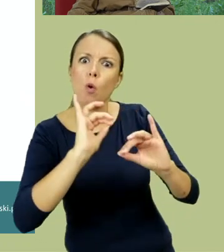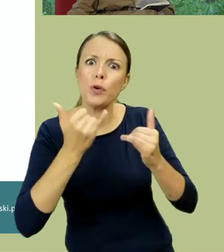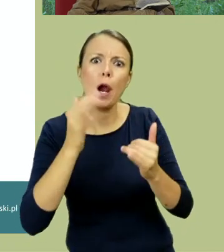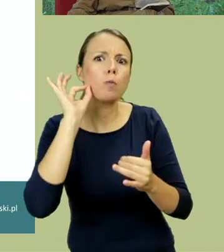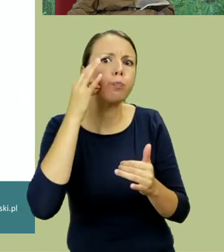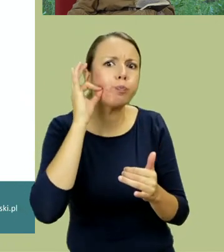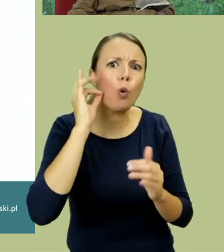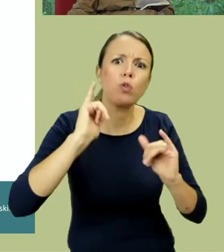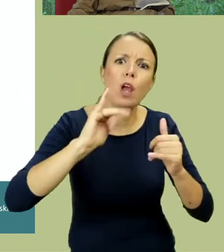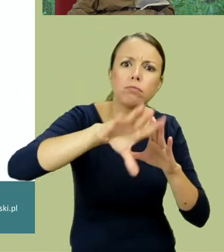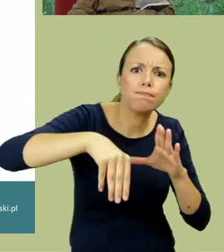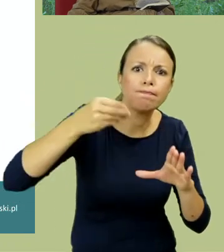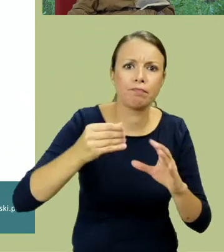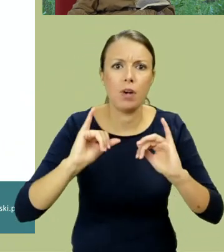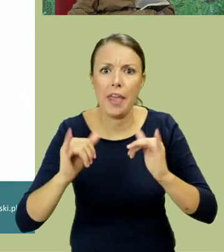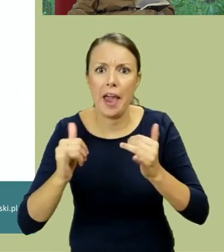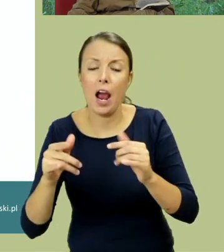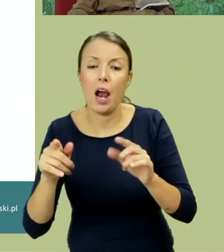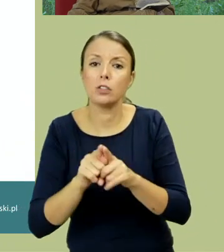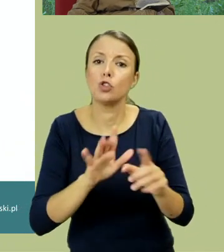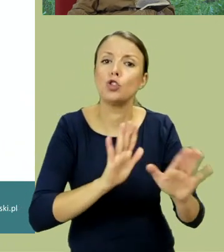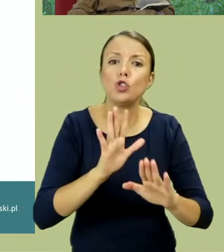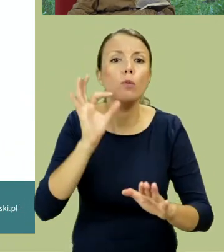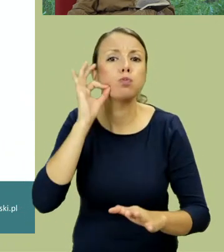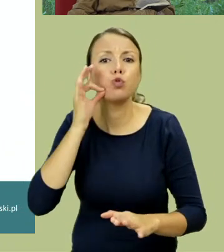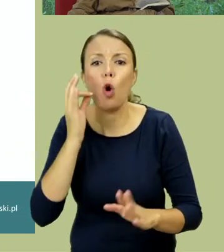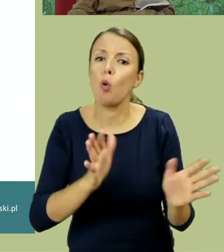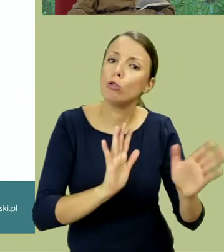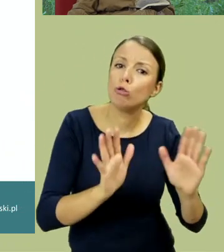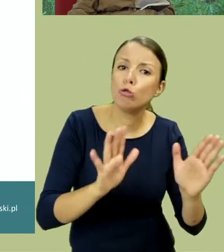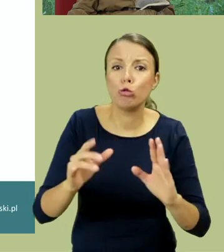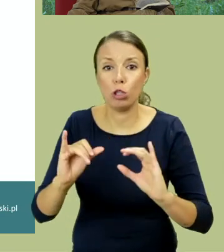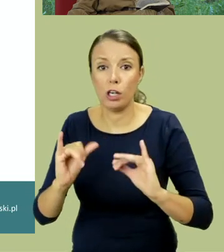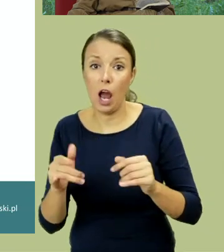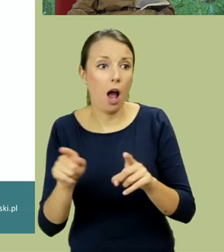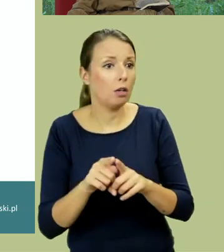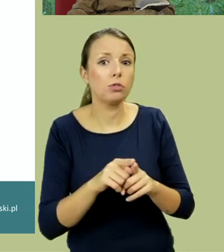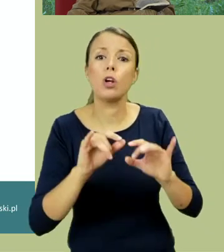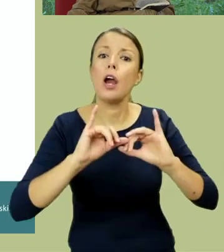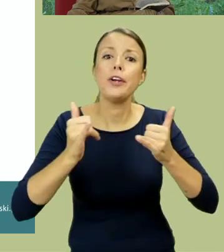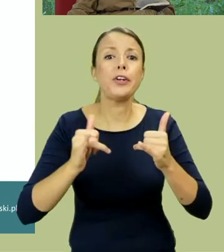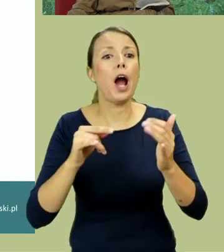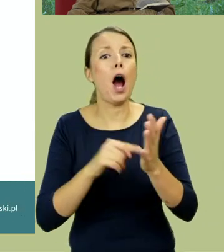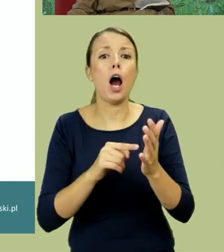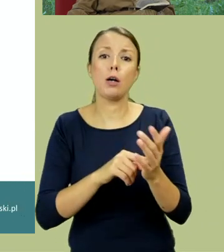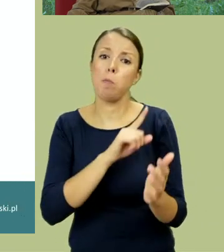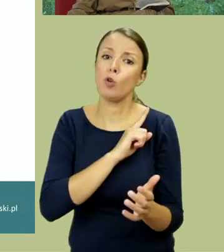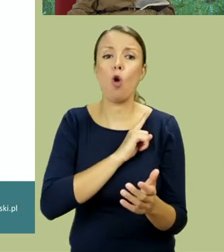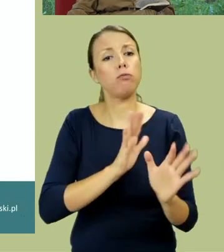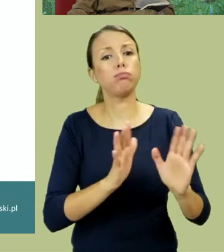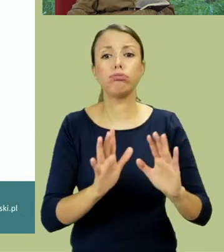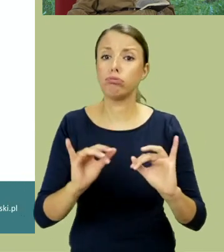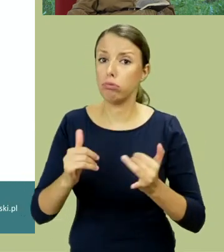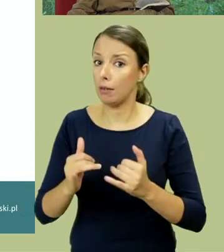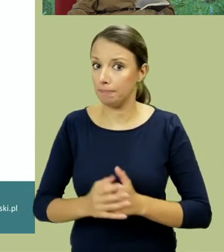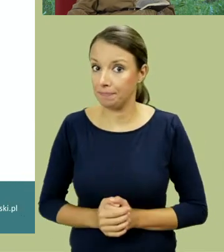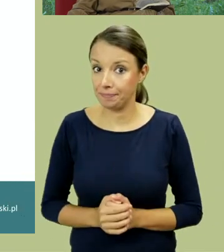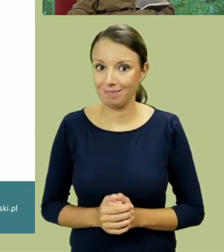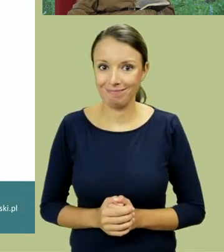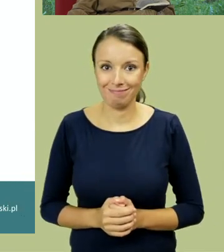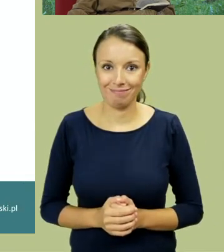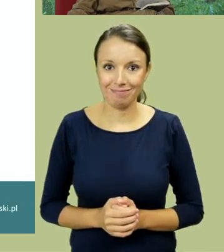jak dbać o pszczoły i jak się nimi zajmować. A ona z kolei, chcąc